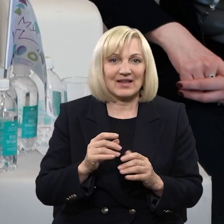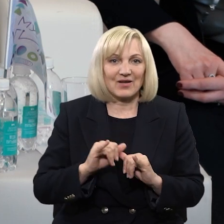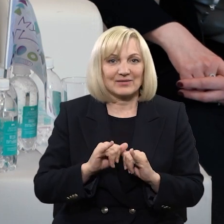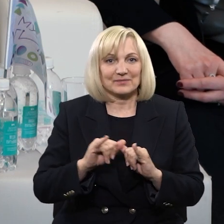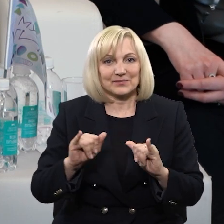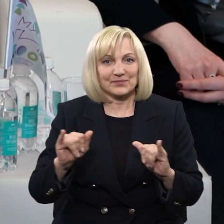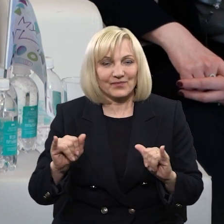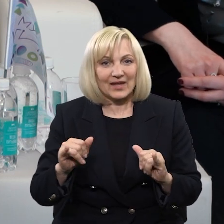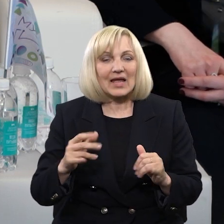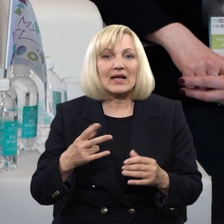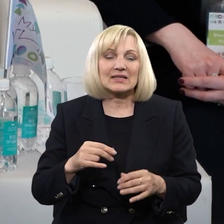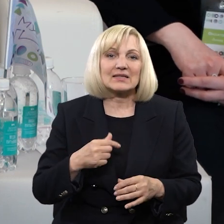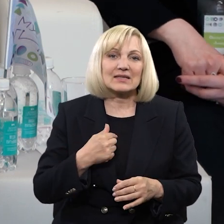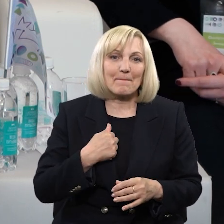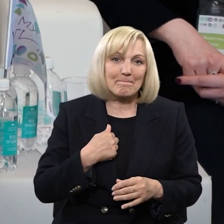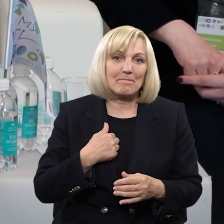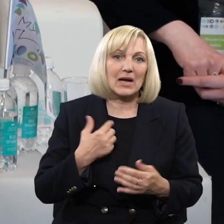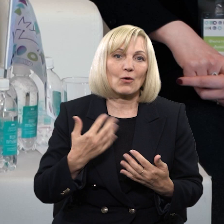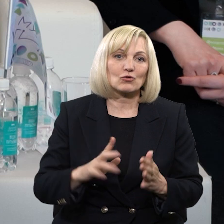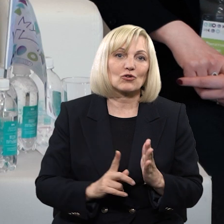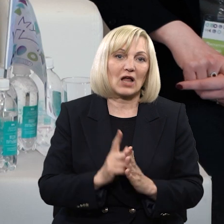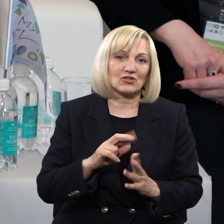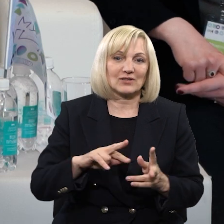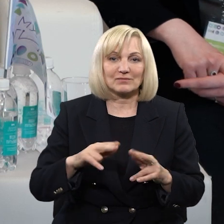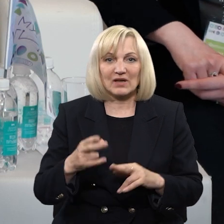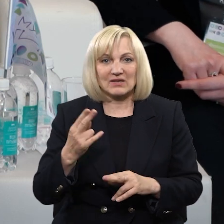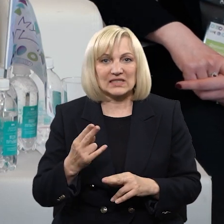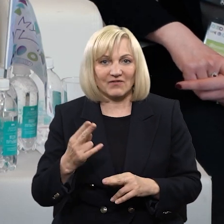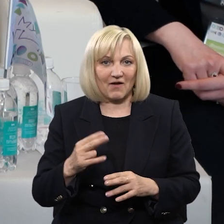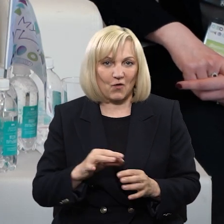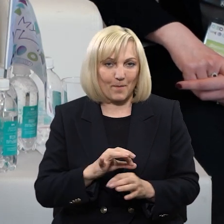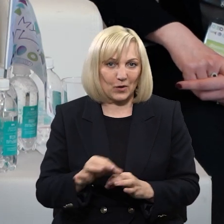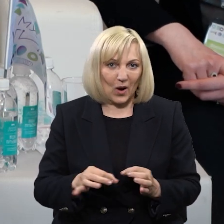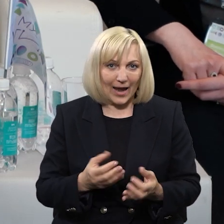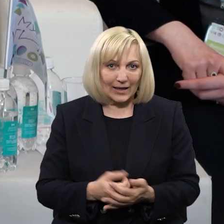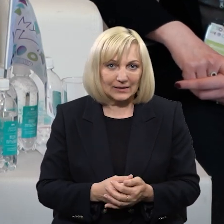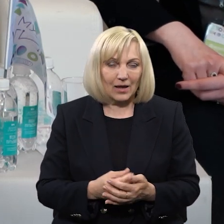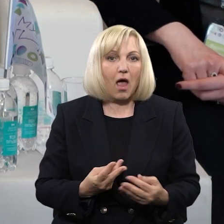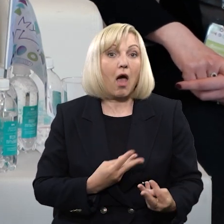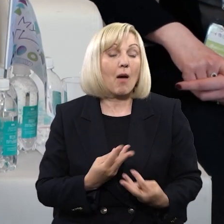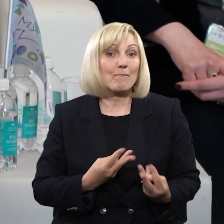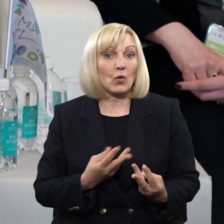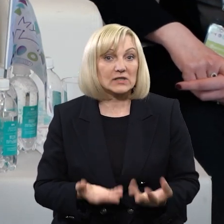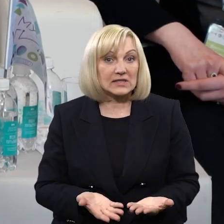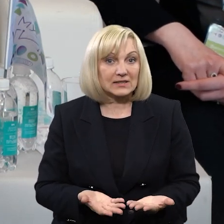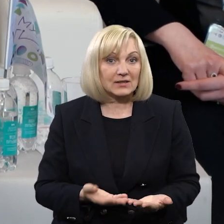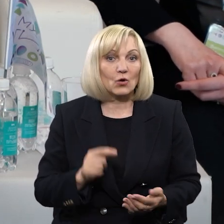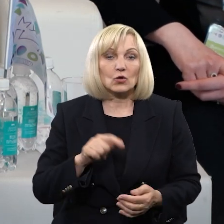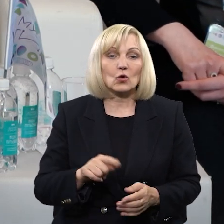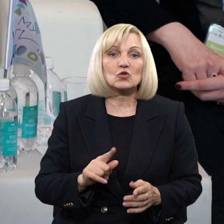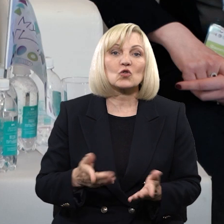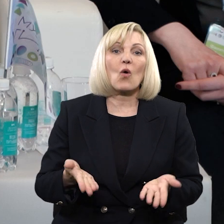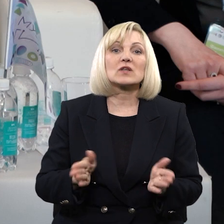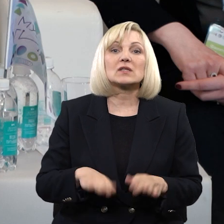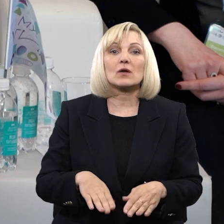которые отразились в наших цифровых проектах эмоция То